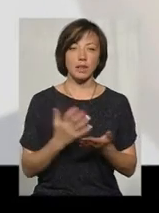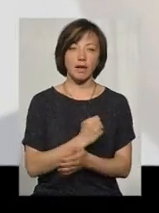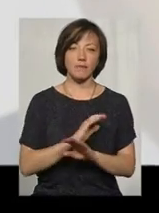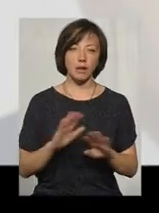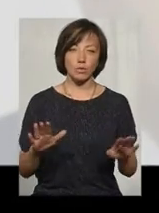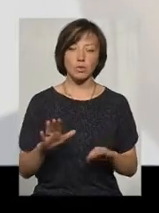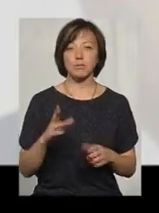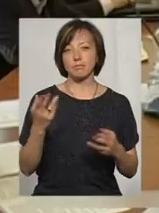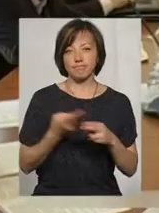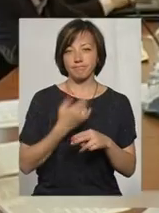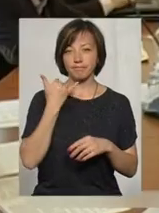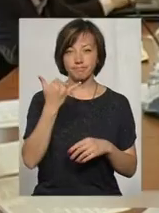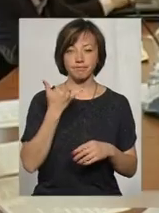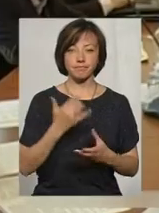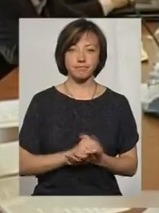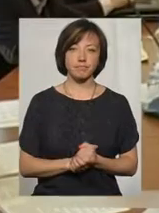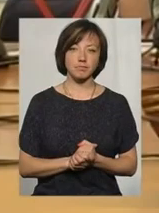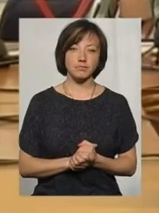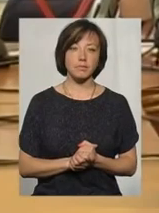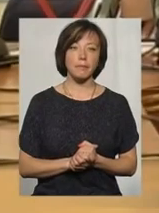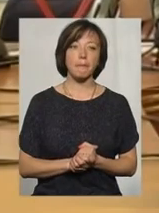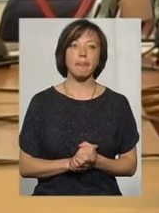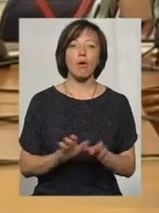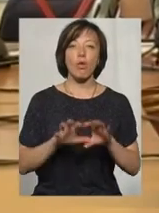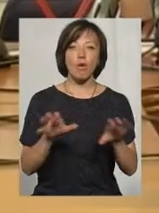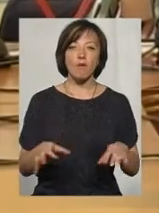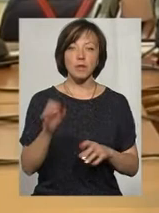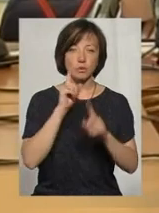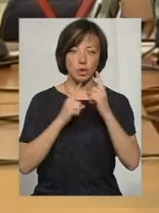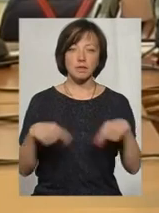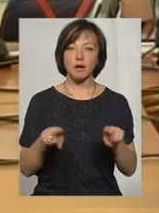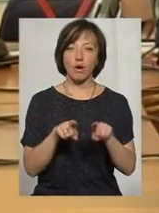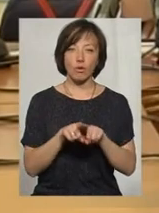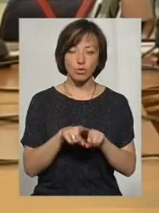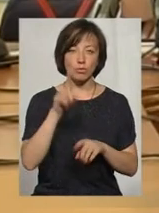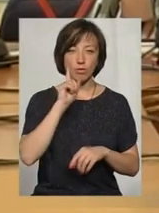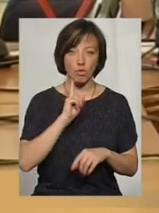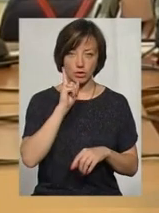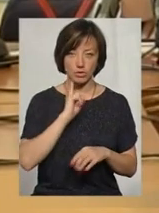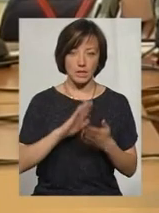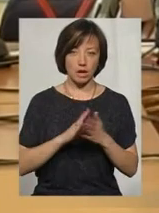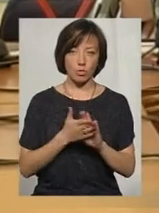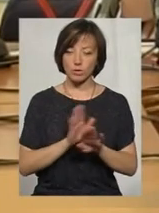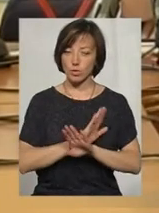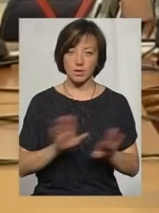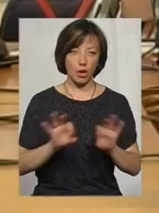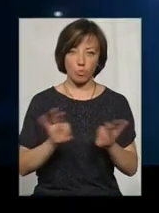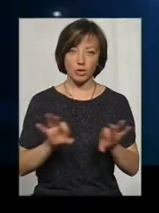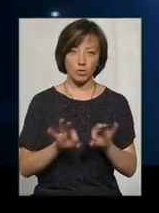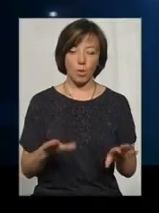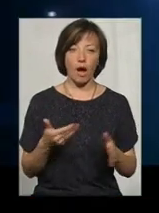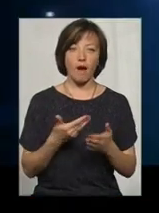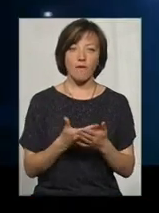вдалося, був відсутній зв'язок. Голова обласної ради Михайло Загородній також поки що ситуацію не коментує. А